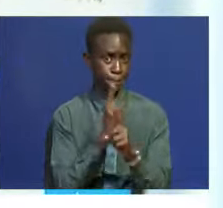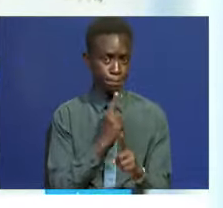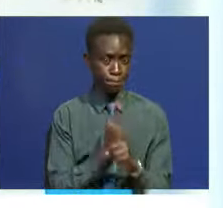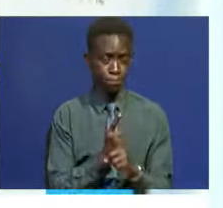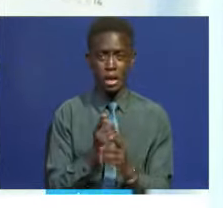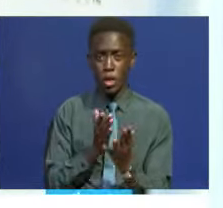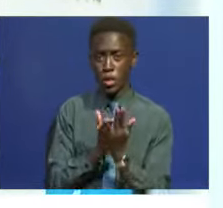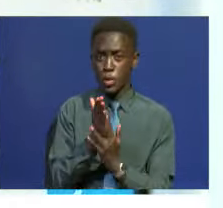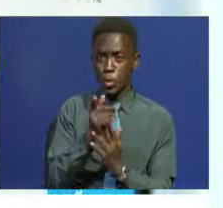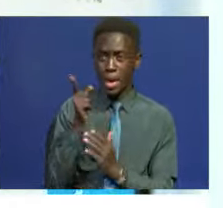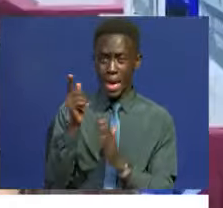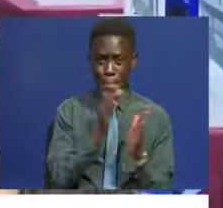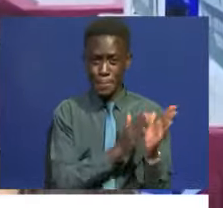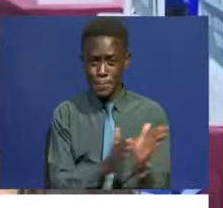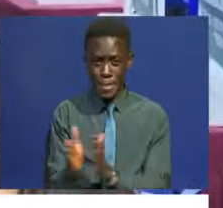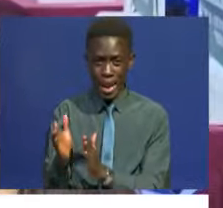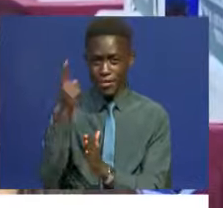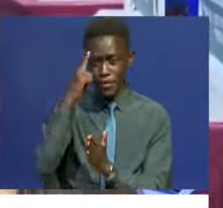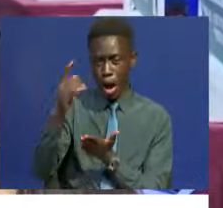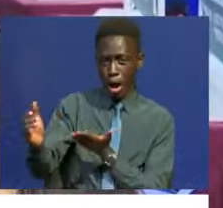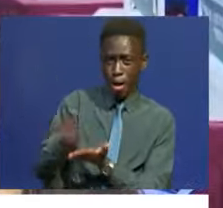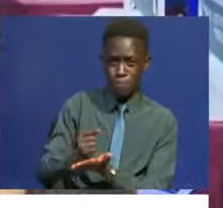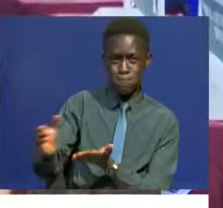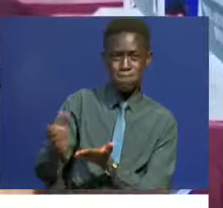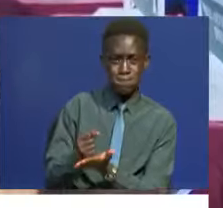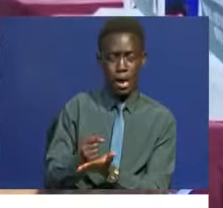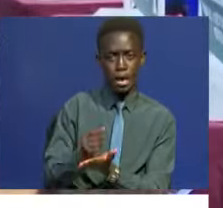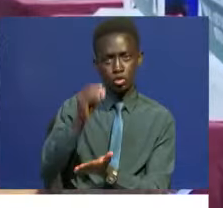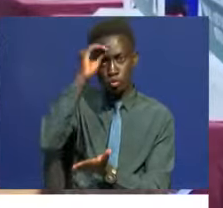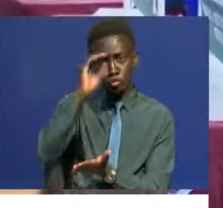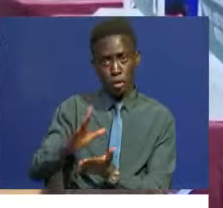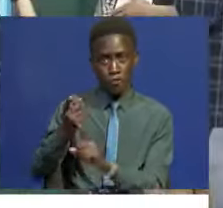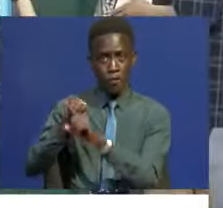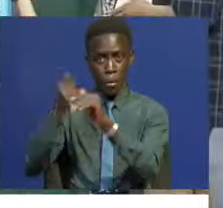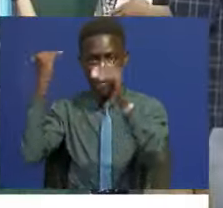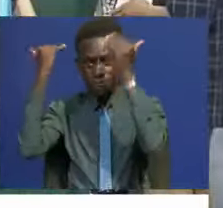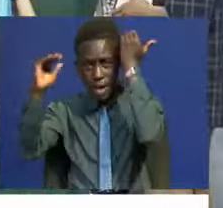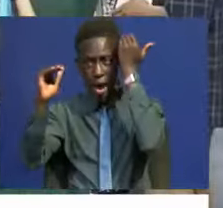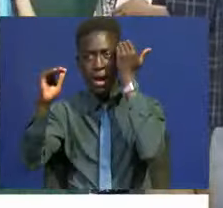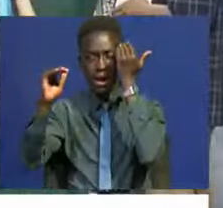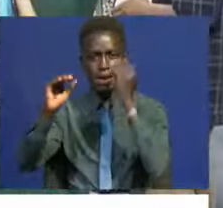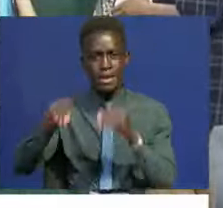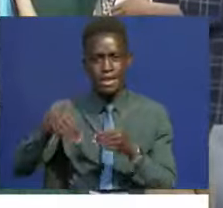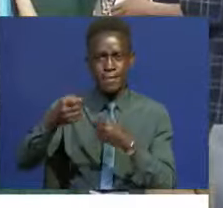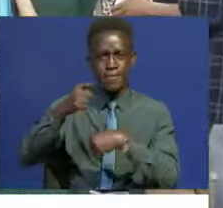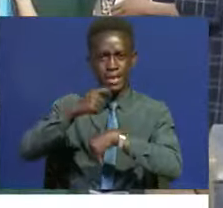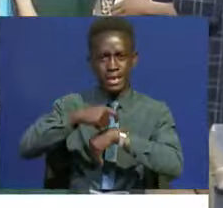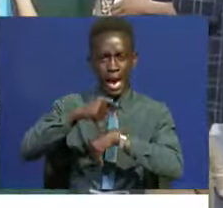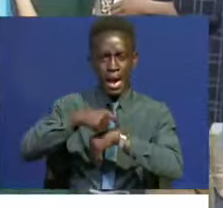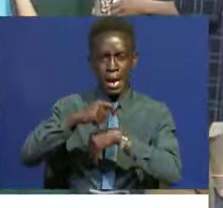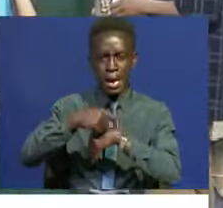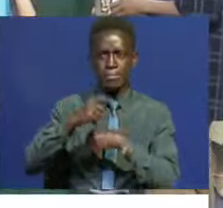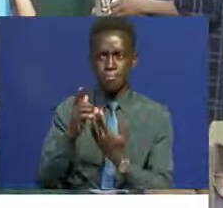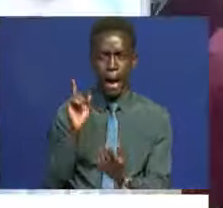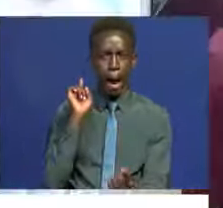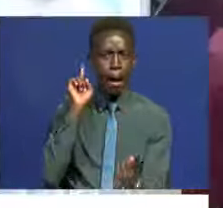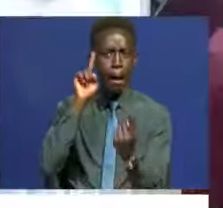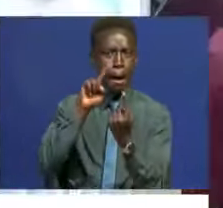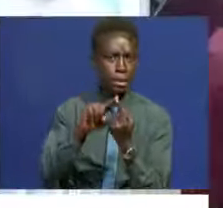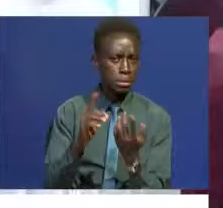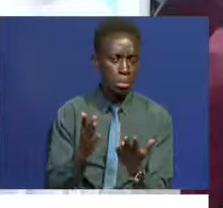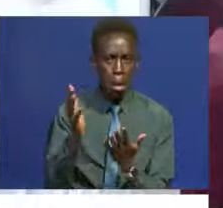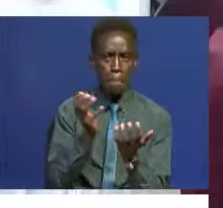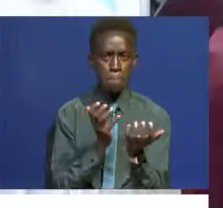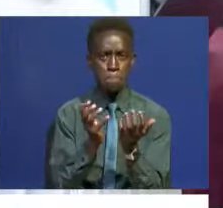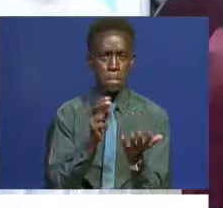wanafunzi wanaoanzisha biashara baada ya kuhitimu kutoka vyuoni pia watapunguziwa ushuru kwa muda hadi biashara zao zitakapokuwa thabiti.